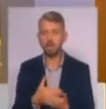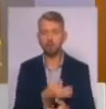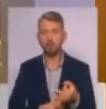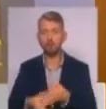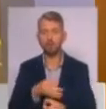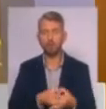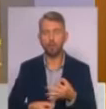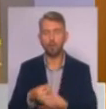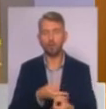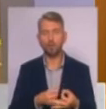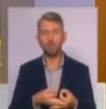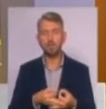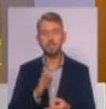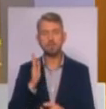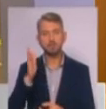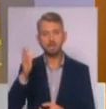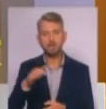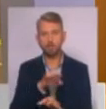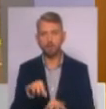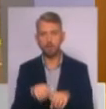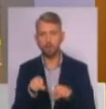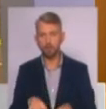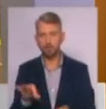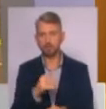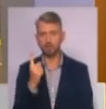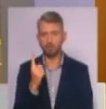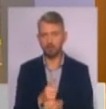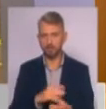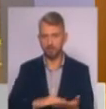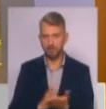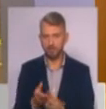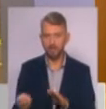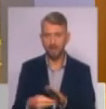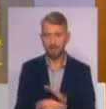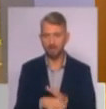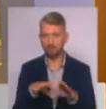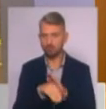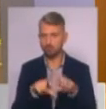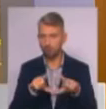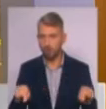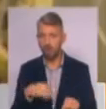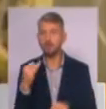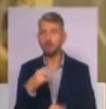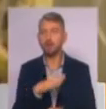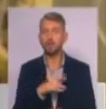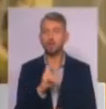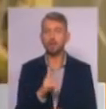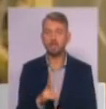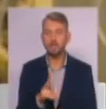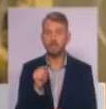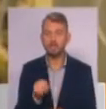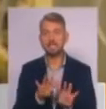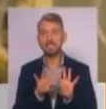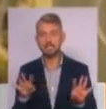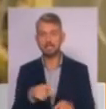проговорюємо перспективу проєкту рішення з приводу заборони політичної агітації у школах. І от цікаво було, яким чином саме ось на цій